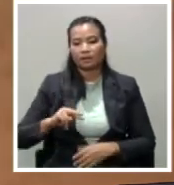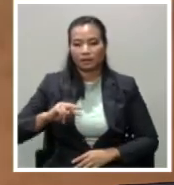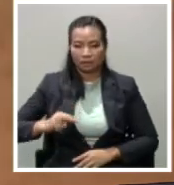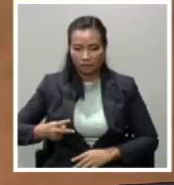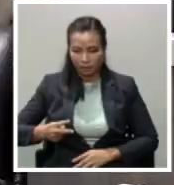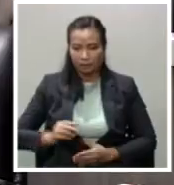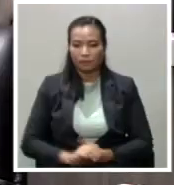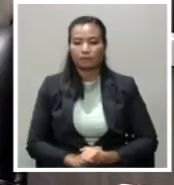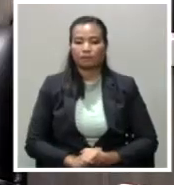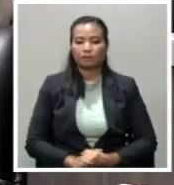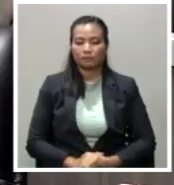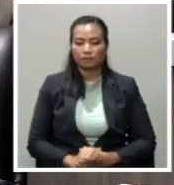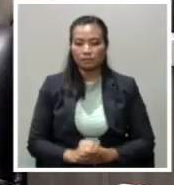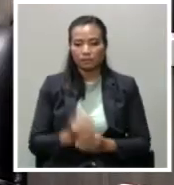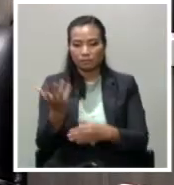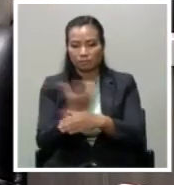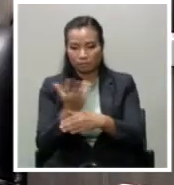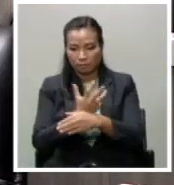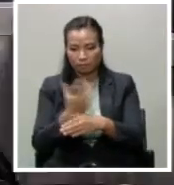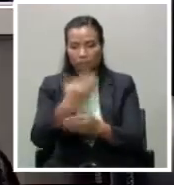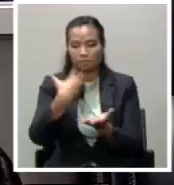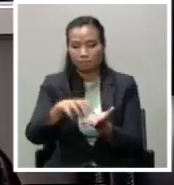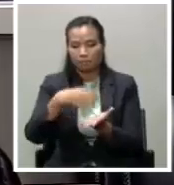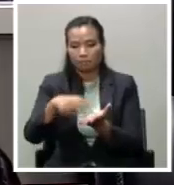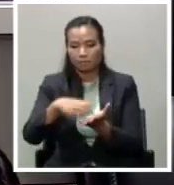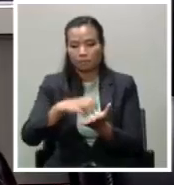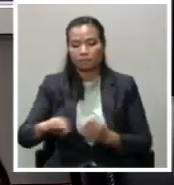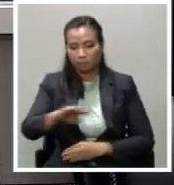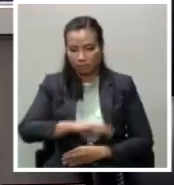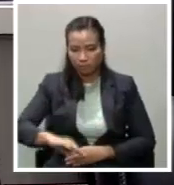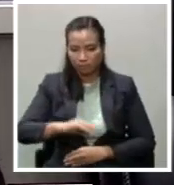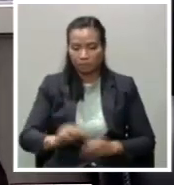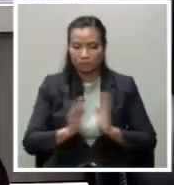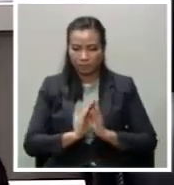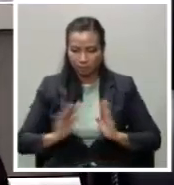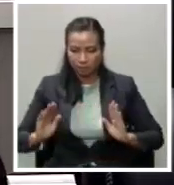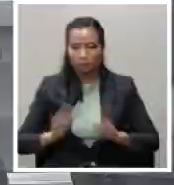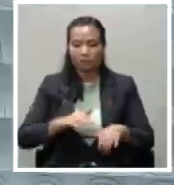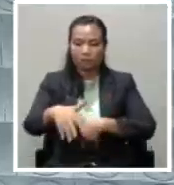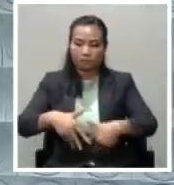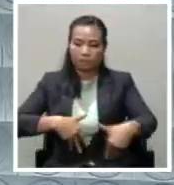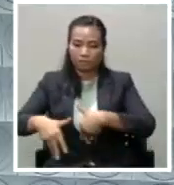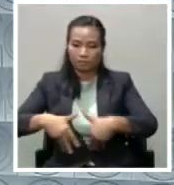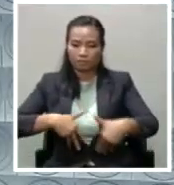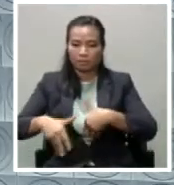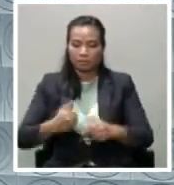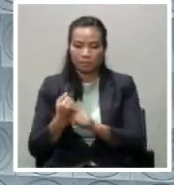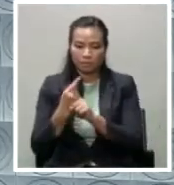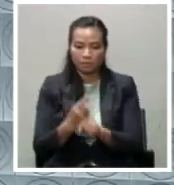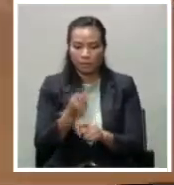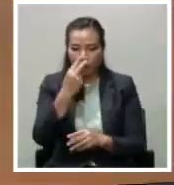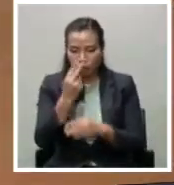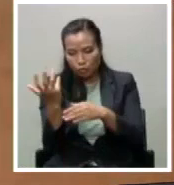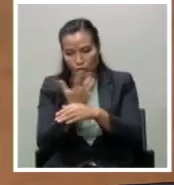ณสื่อมวลชนที่รายงานเหนือสิ่งอื่นใดคือขอบพระคุณพี่น้องประชาชนที่ติดตามง